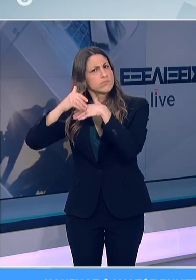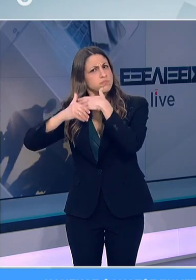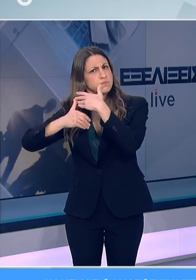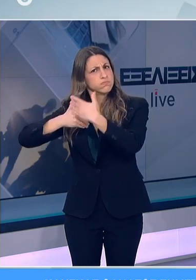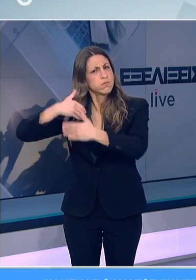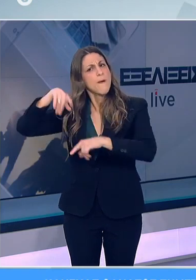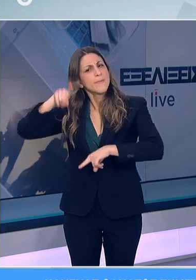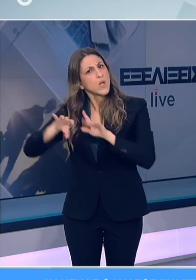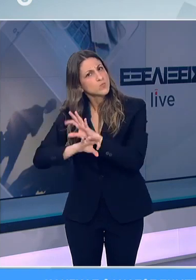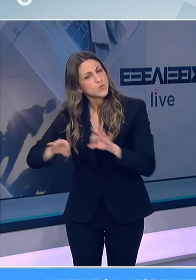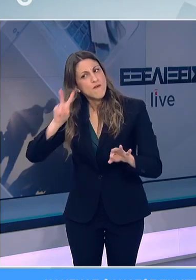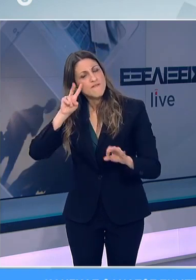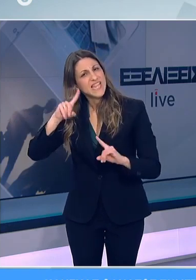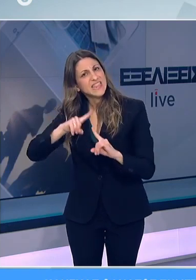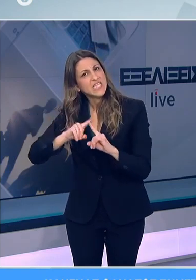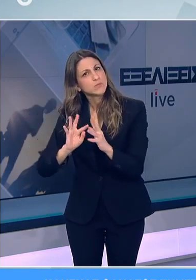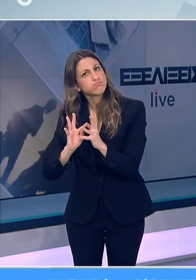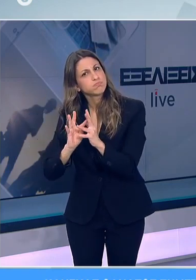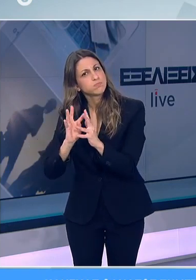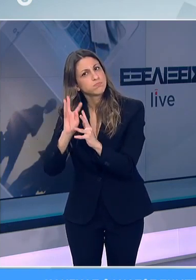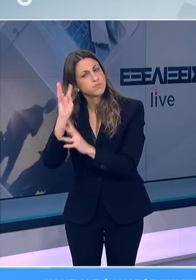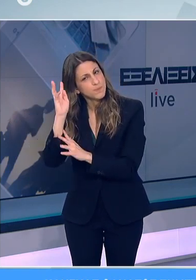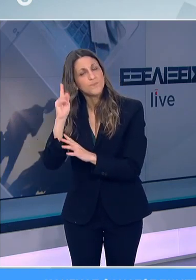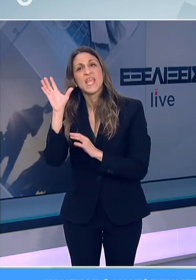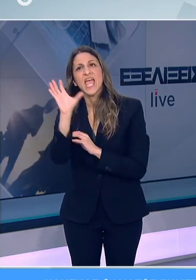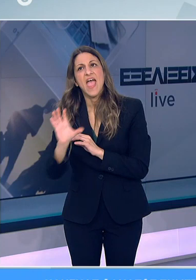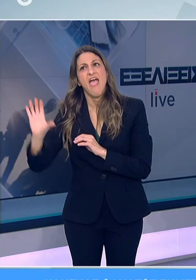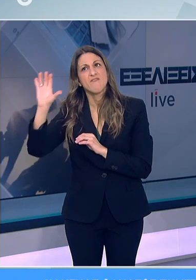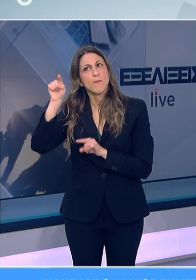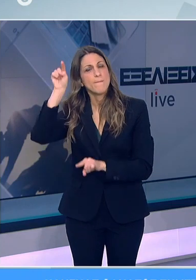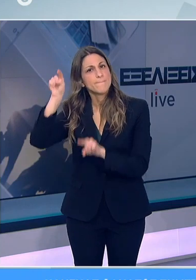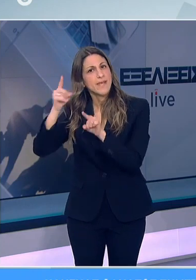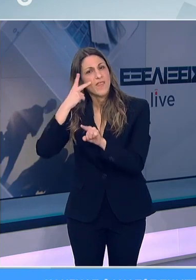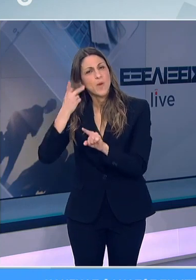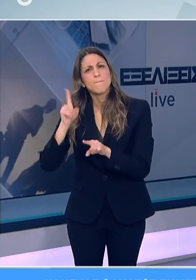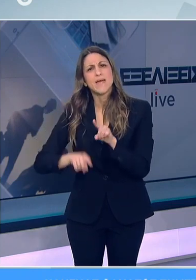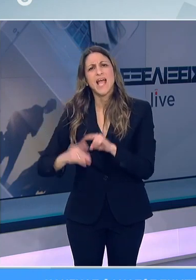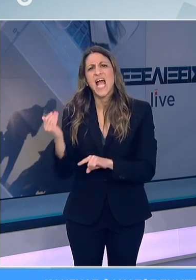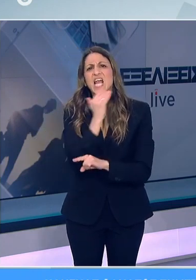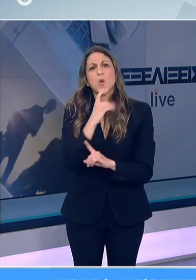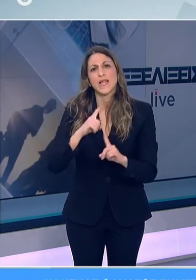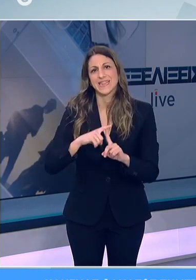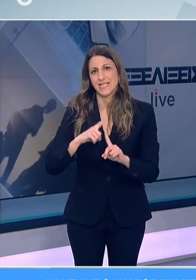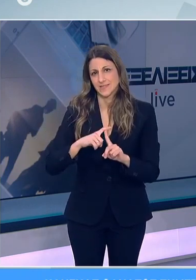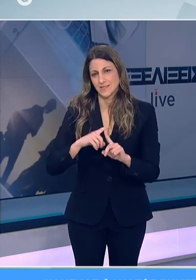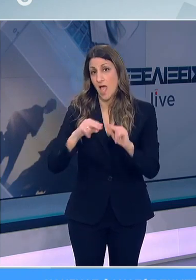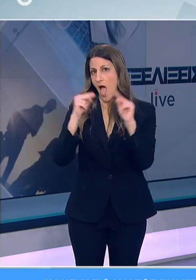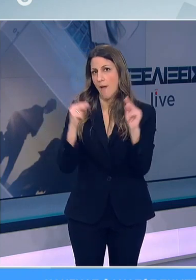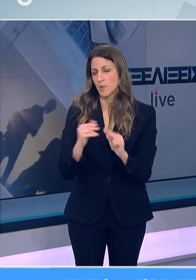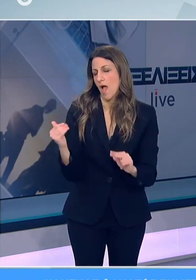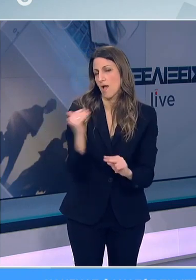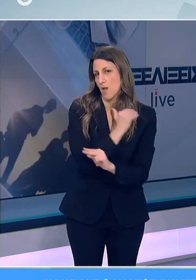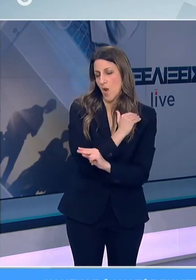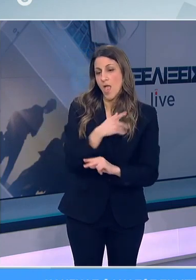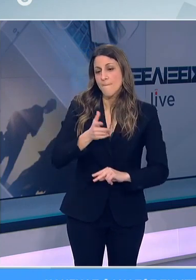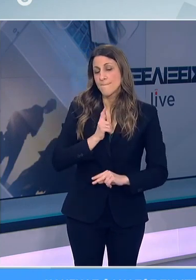αξιόπιστα από άλλα. Ήδη έχουμε κάποια προκαταρτικά δεδομένα από τις ευρωπαϊκές αρχές για κάποια ταχεία τεστ και θα δούμε ακόμα περισσότερα. Και